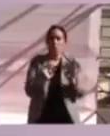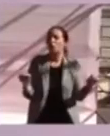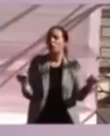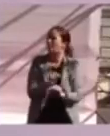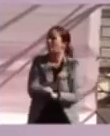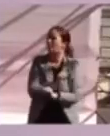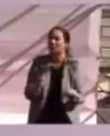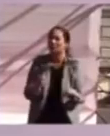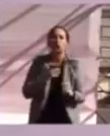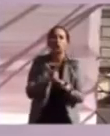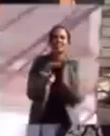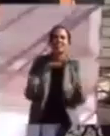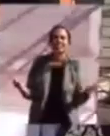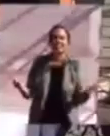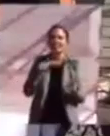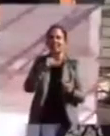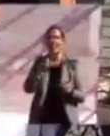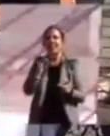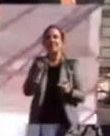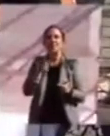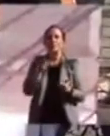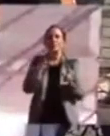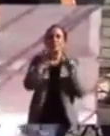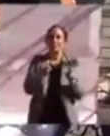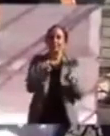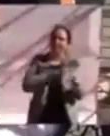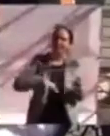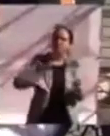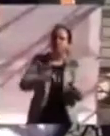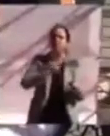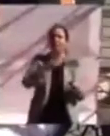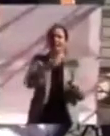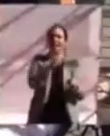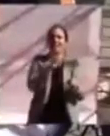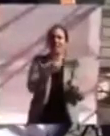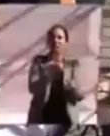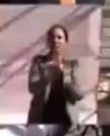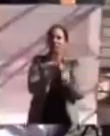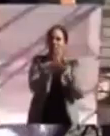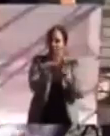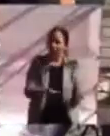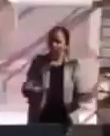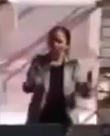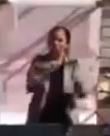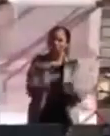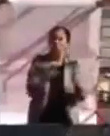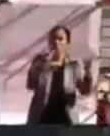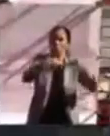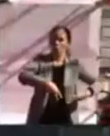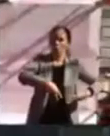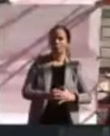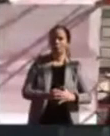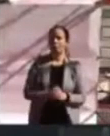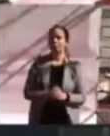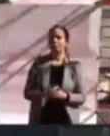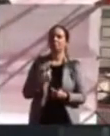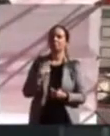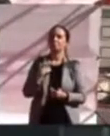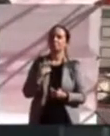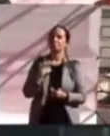di qualificare settore e abbiamo bisogno di farlo io ho preso dall'euforia in un